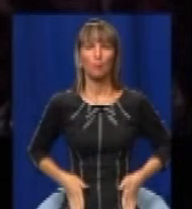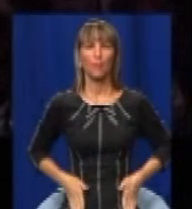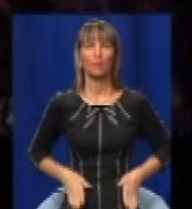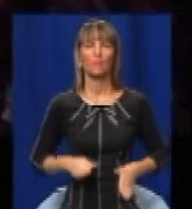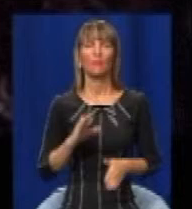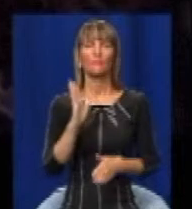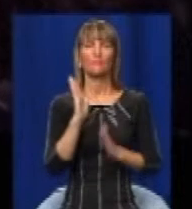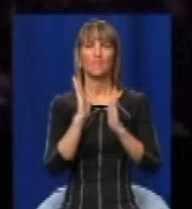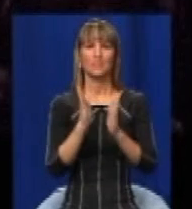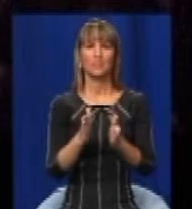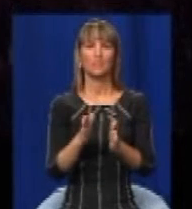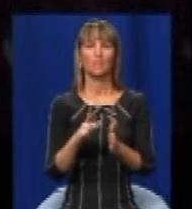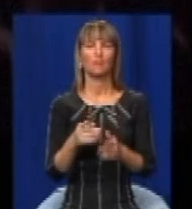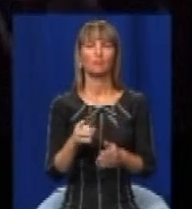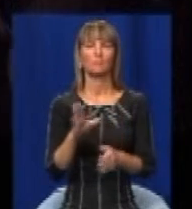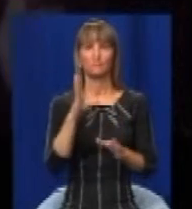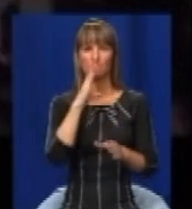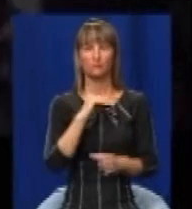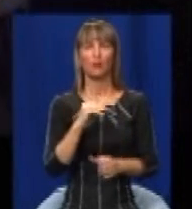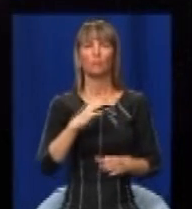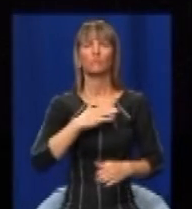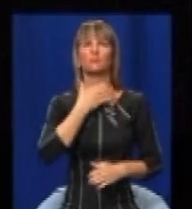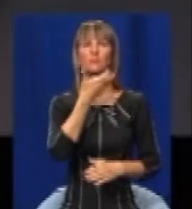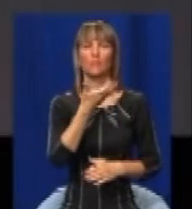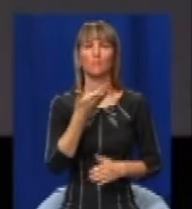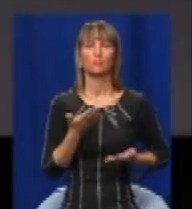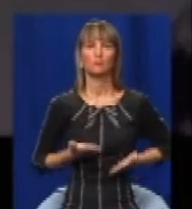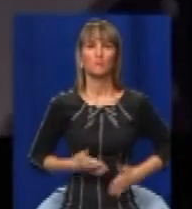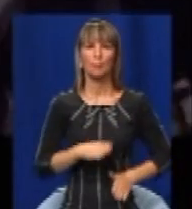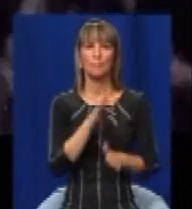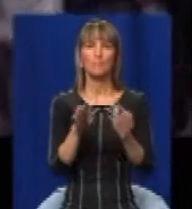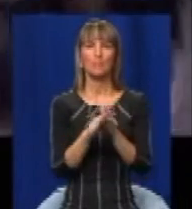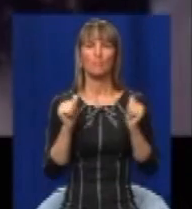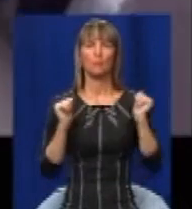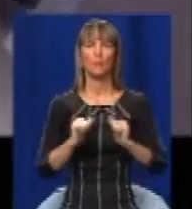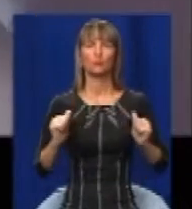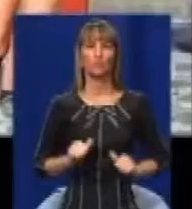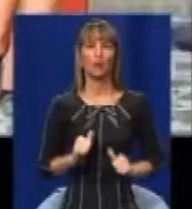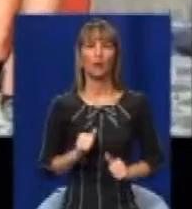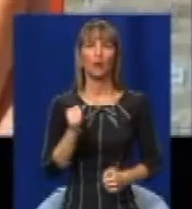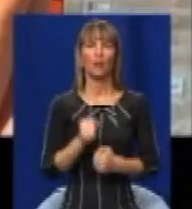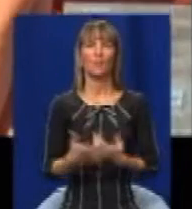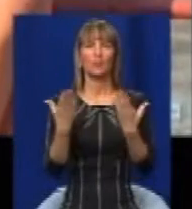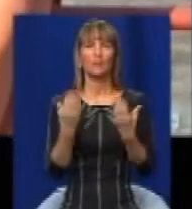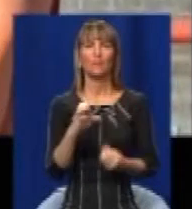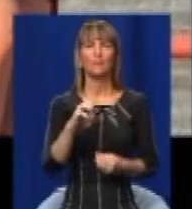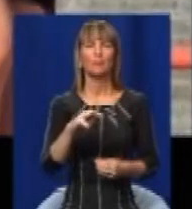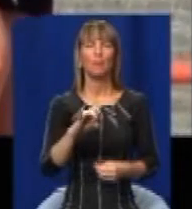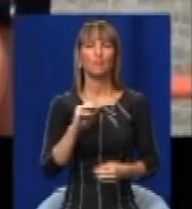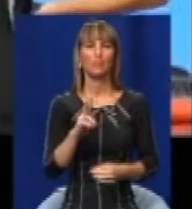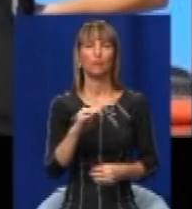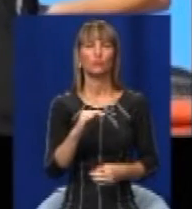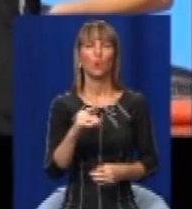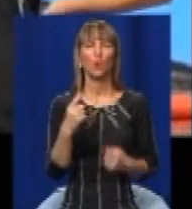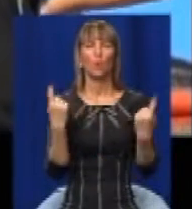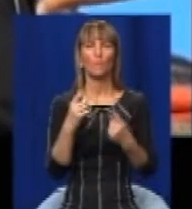бізнес-кежуал допускаються пуловери, джемпери і светри, втягнуті під піджак. Повсякденний смарт-кежуал. Він більш відомий